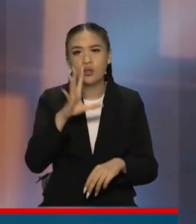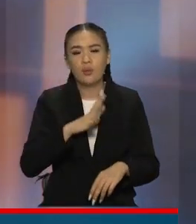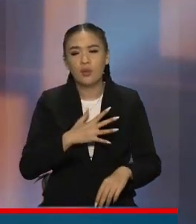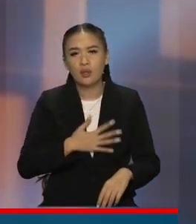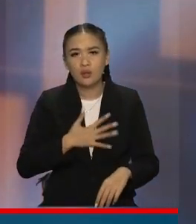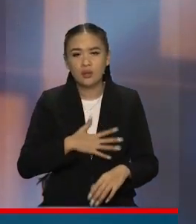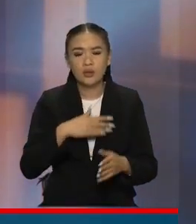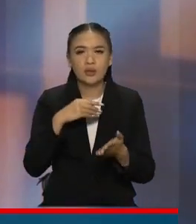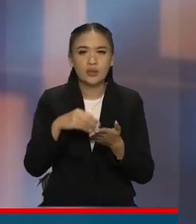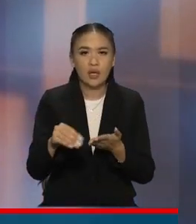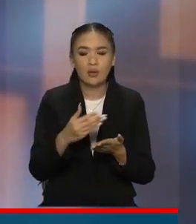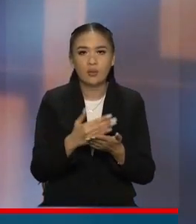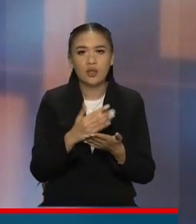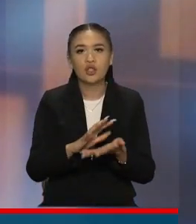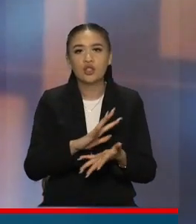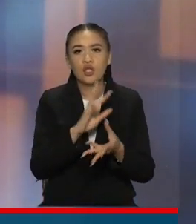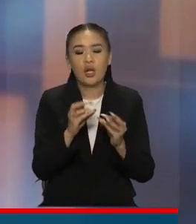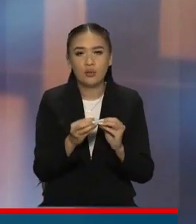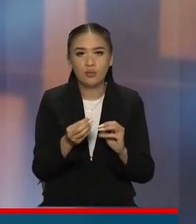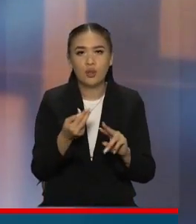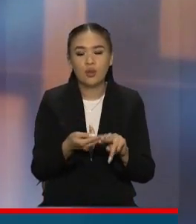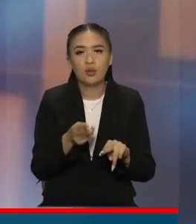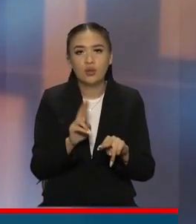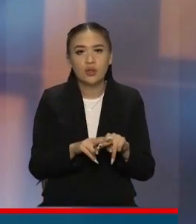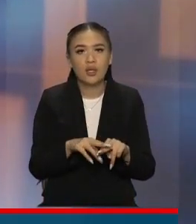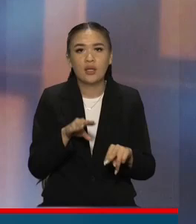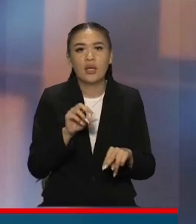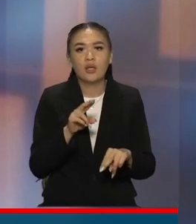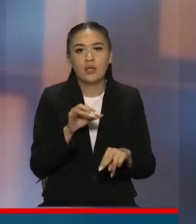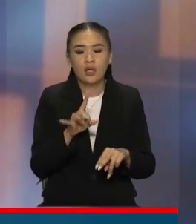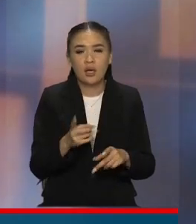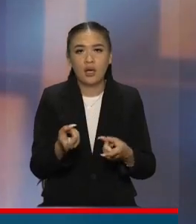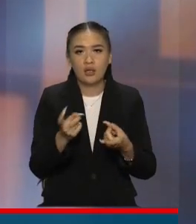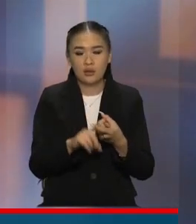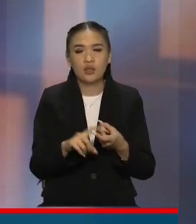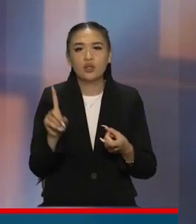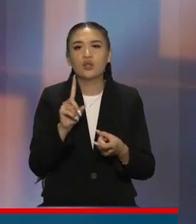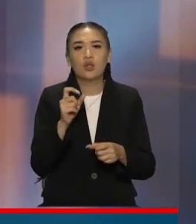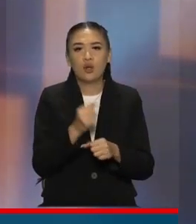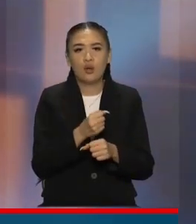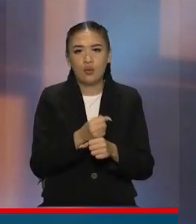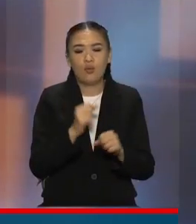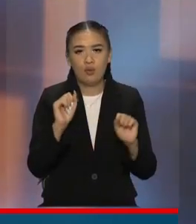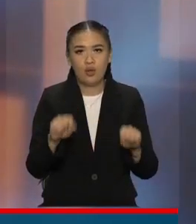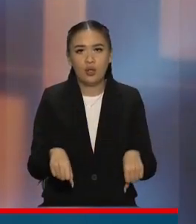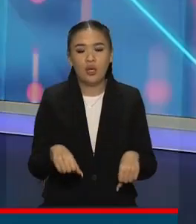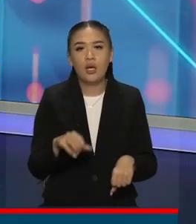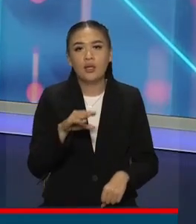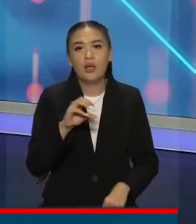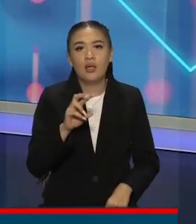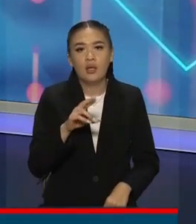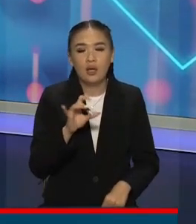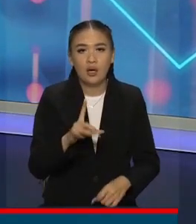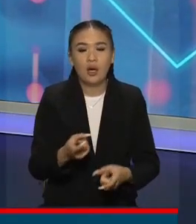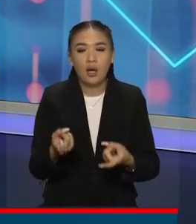зат болсын. Жалпы осы жүйеге, тендерге қатысты не істесек болады? Тендерге қатысты